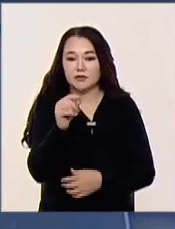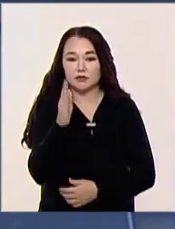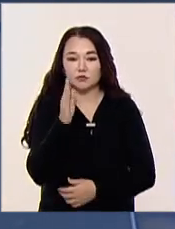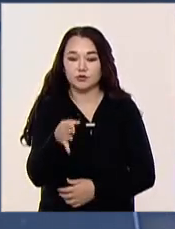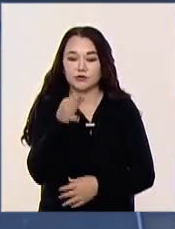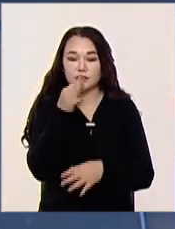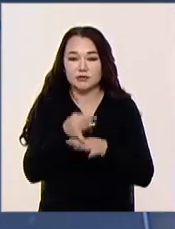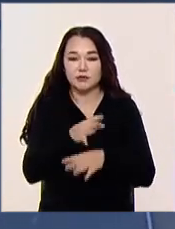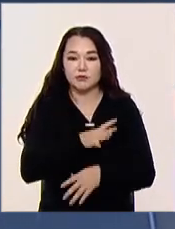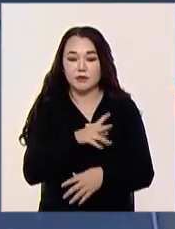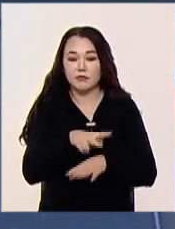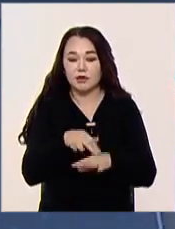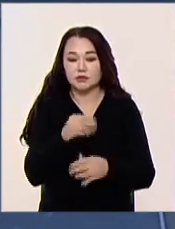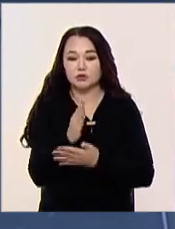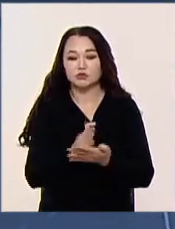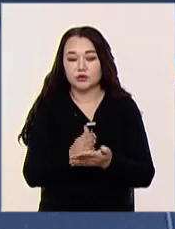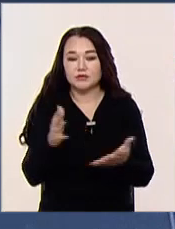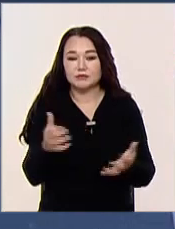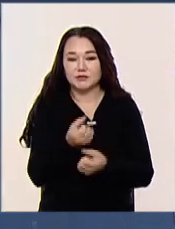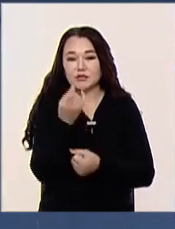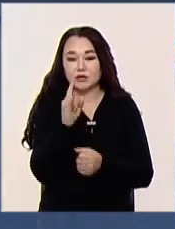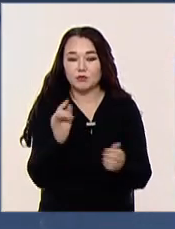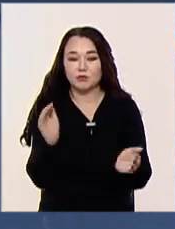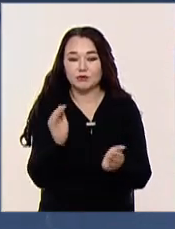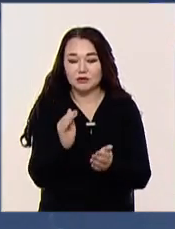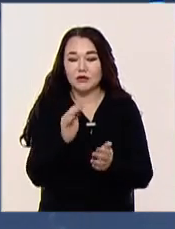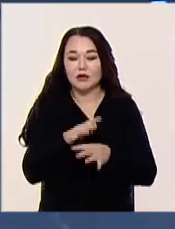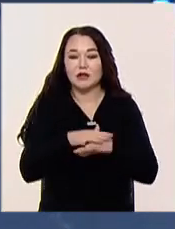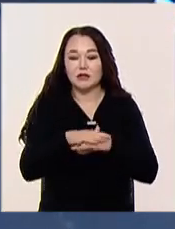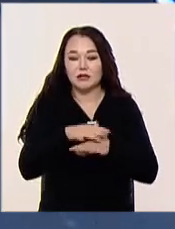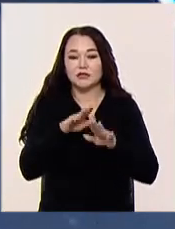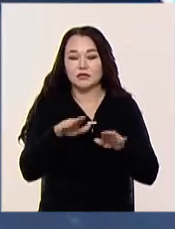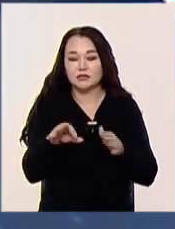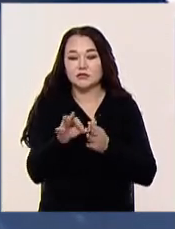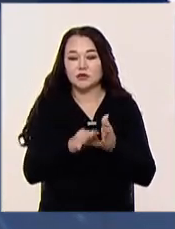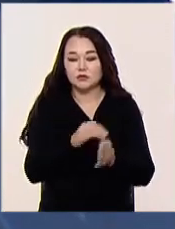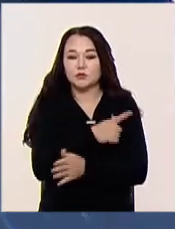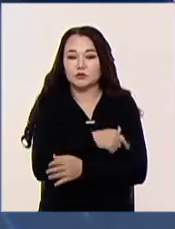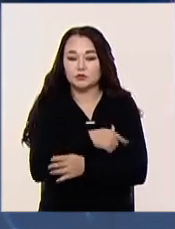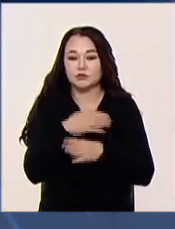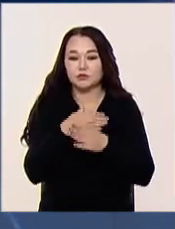айтты. Ал полиция қызметкерлері құтқарған сәби қазір қалалық балалар шұғыл медициналық көмек